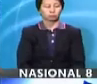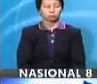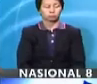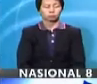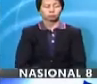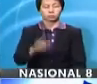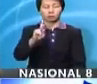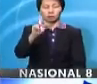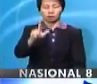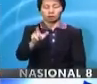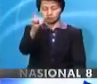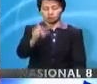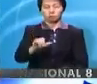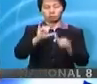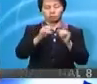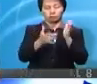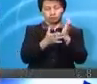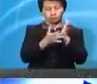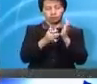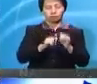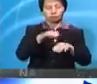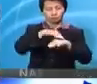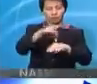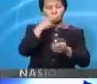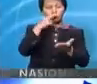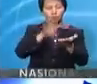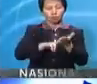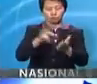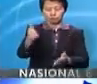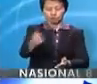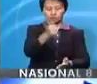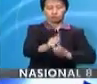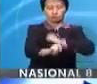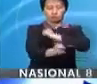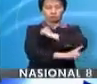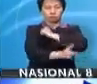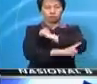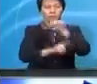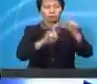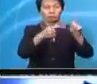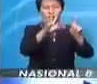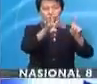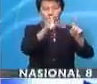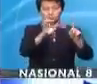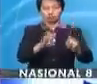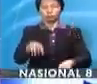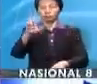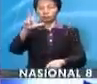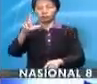Di ibu negara, seorang juruteknik dan seorang penghantar surat masing-masing didenda RM1,400 dan